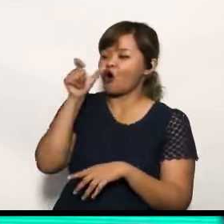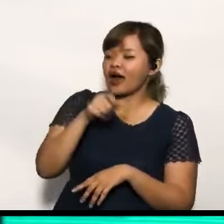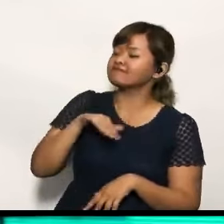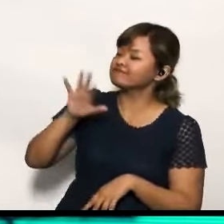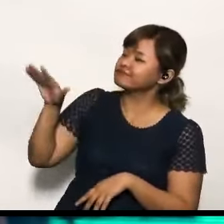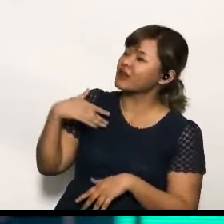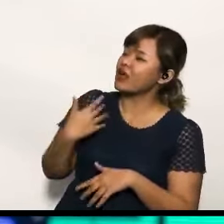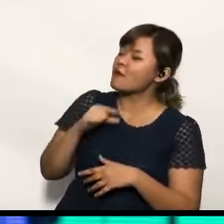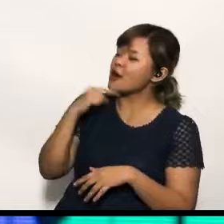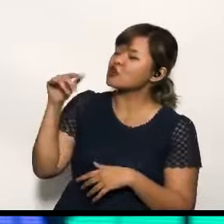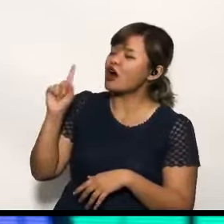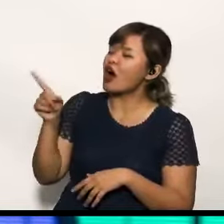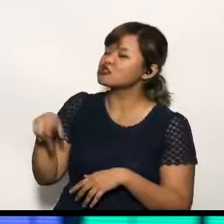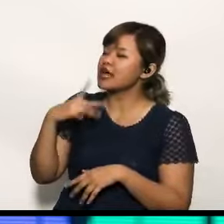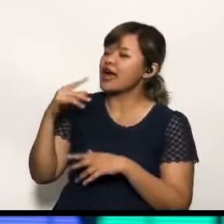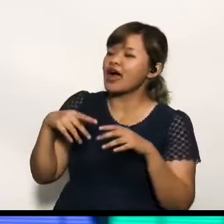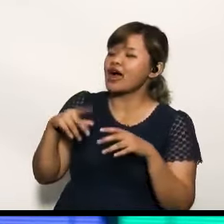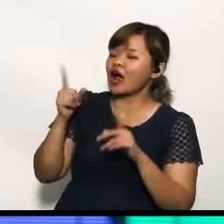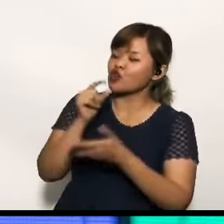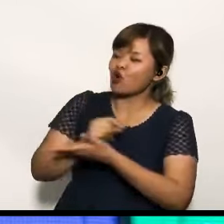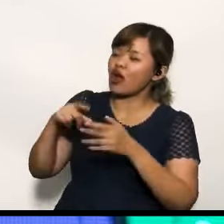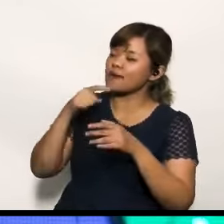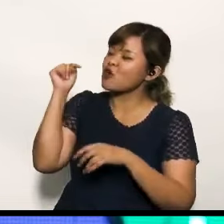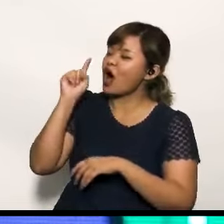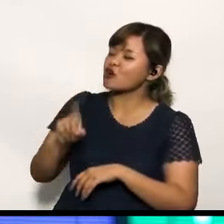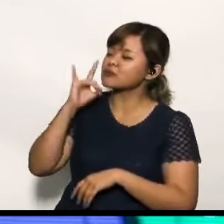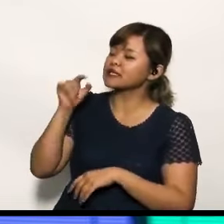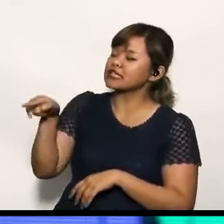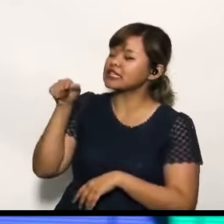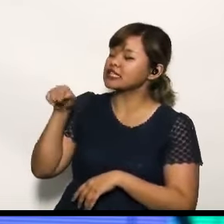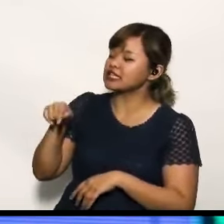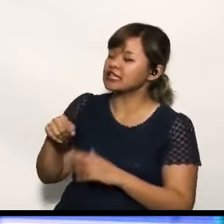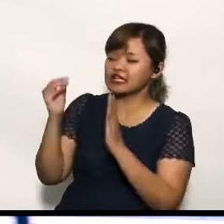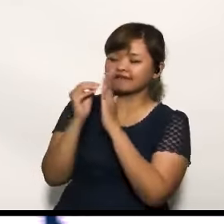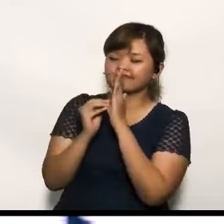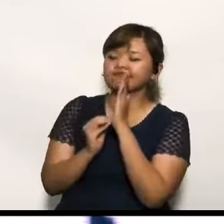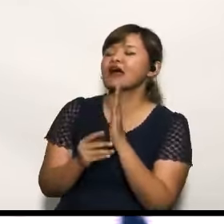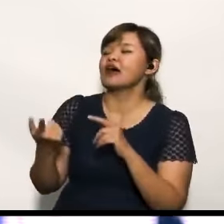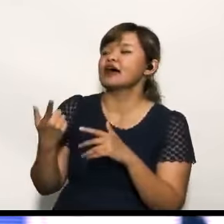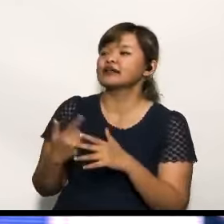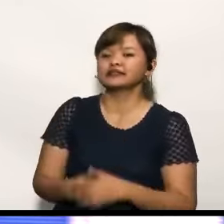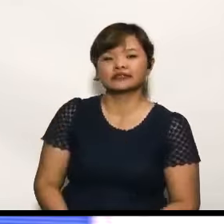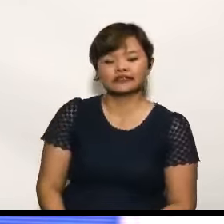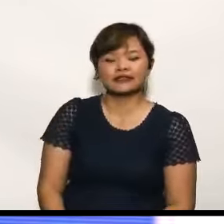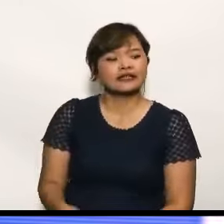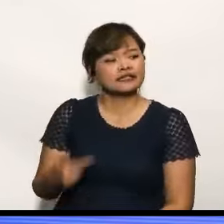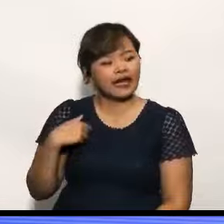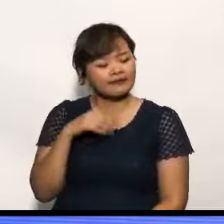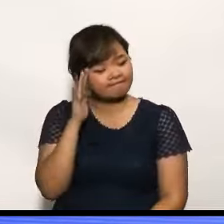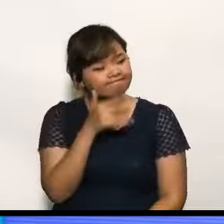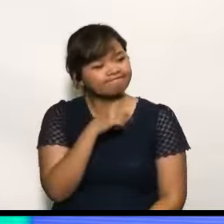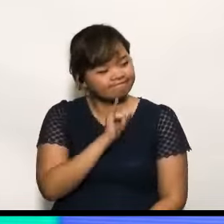Sunday school ya, harusnya begini, dia cerita panjang banget. You know what happened? Saya